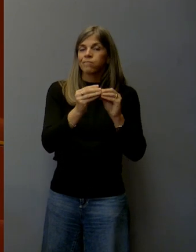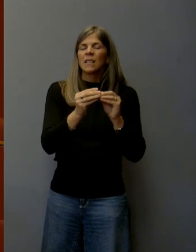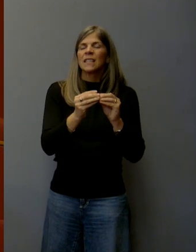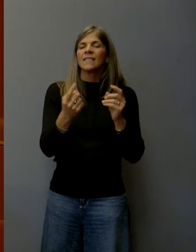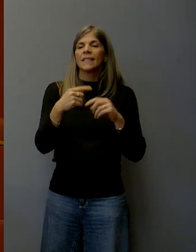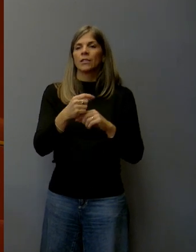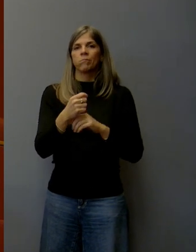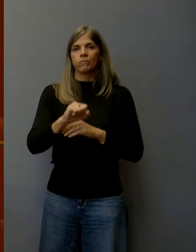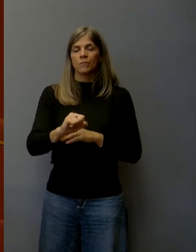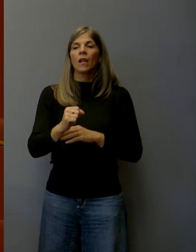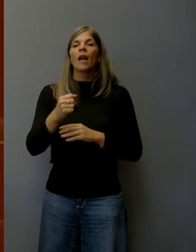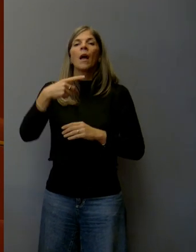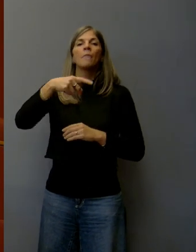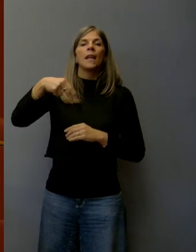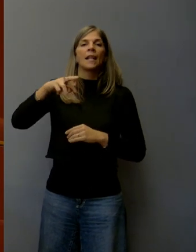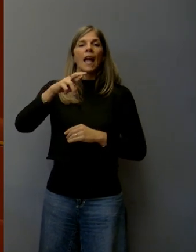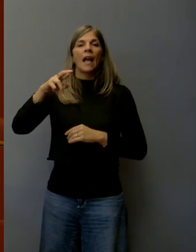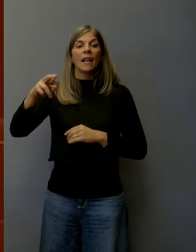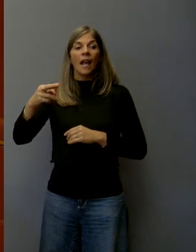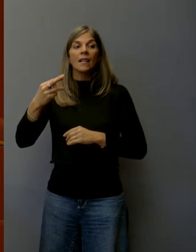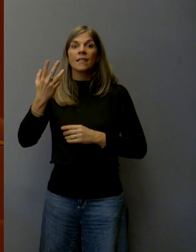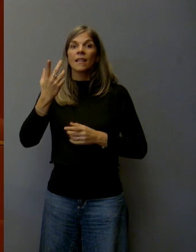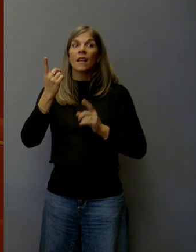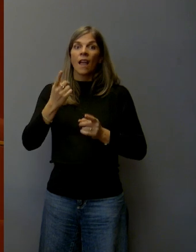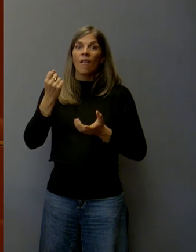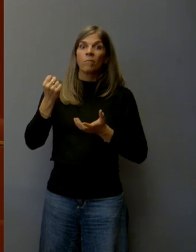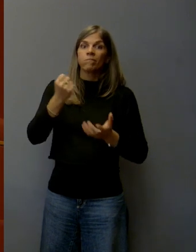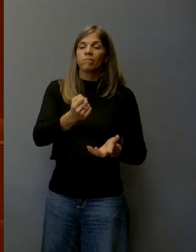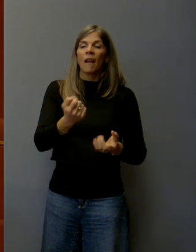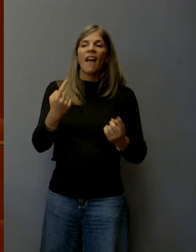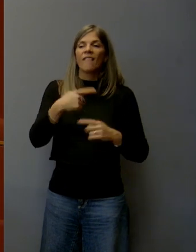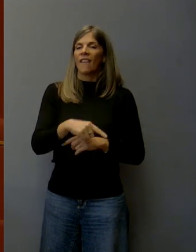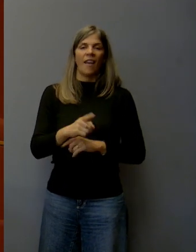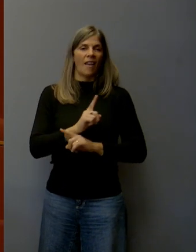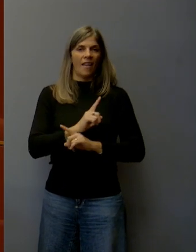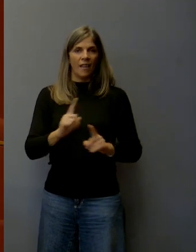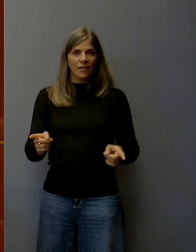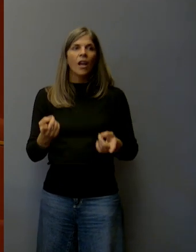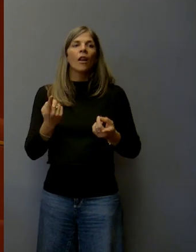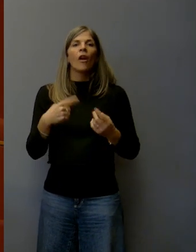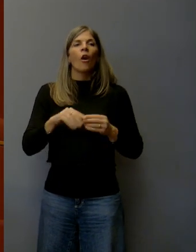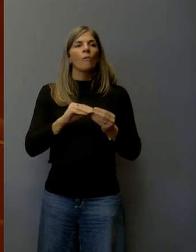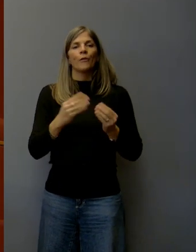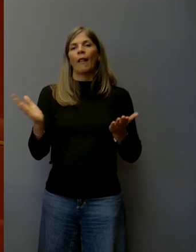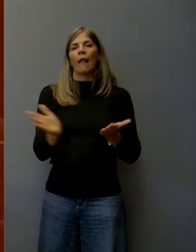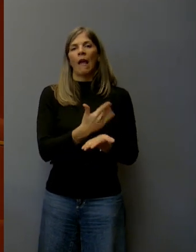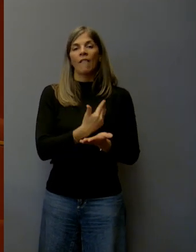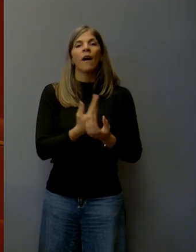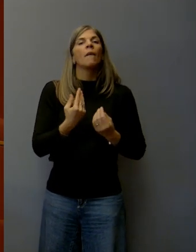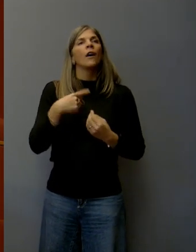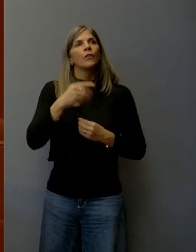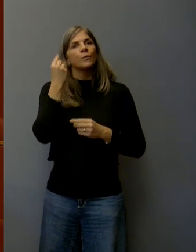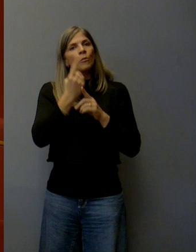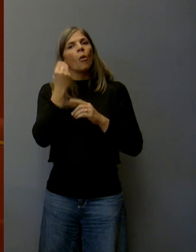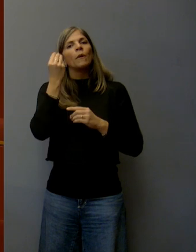non potendo essere finanziata dal PNR non viene ovviamente prevista la loro realizzazione però c'è da chiedersi se è giusto